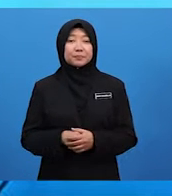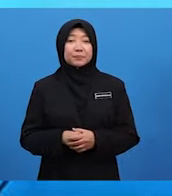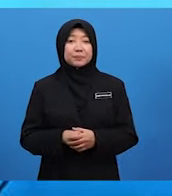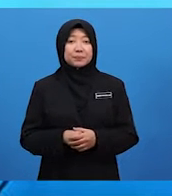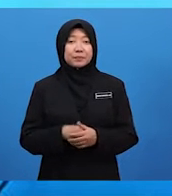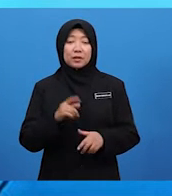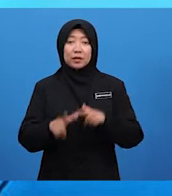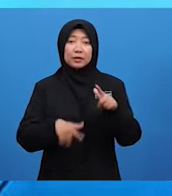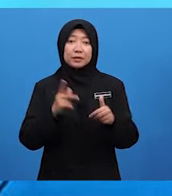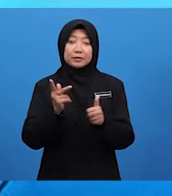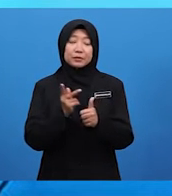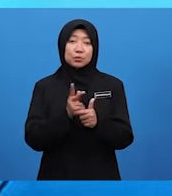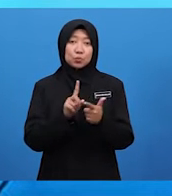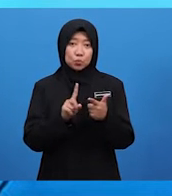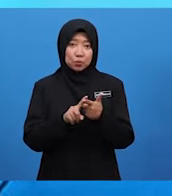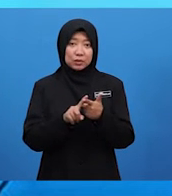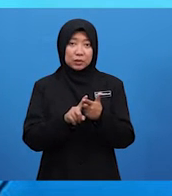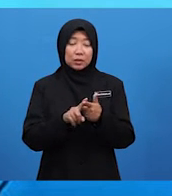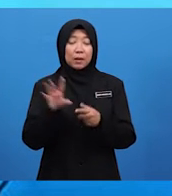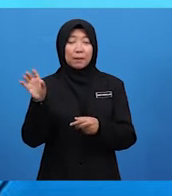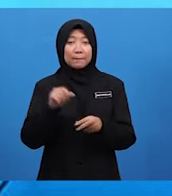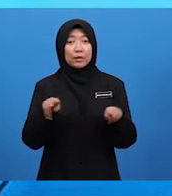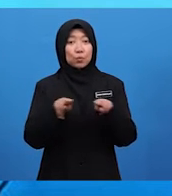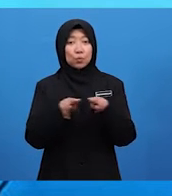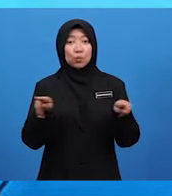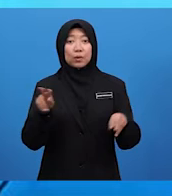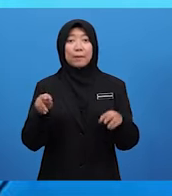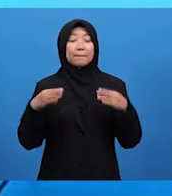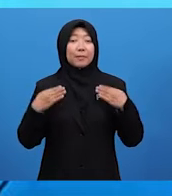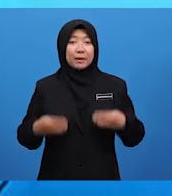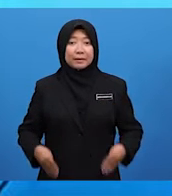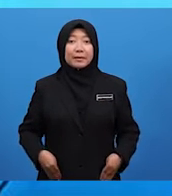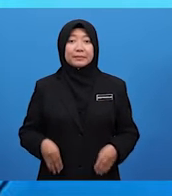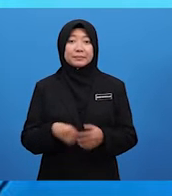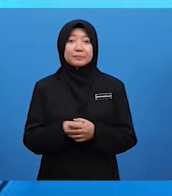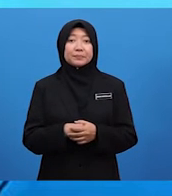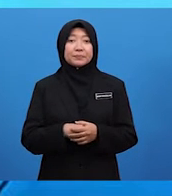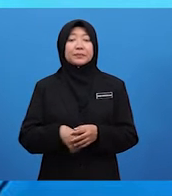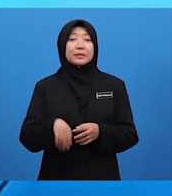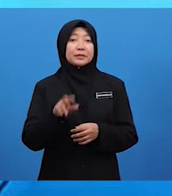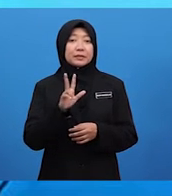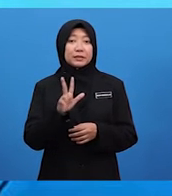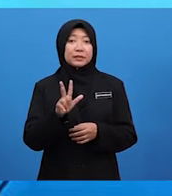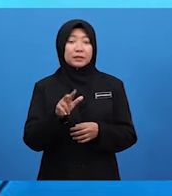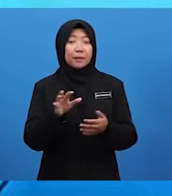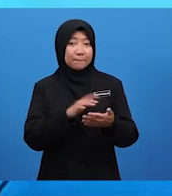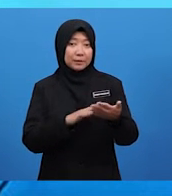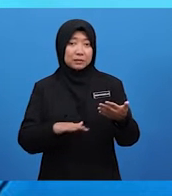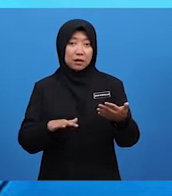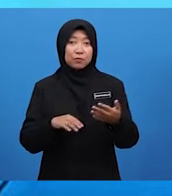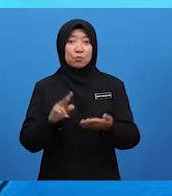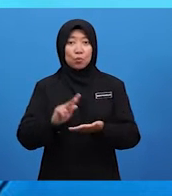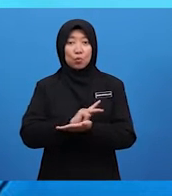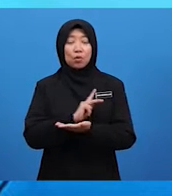kedua, mengambil ukuran badan. Langkah ketiga, mendraft pola skirt.